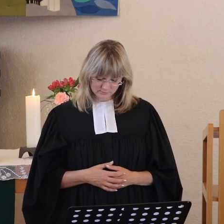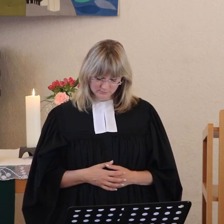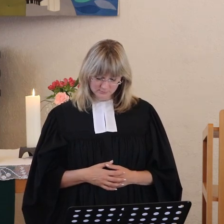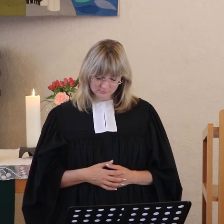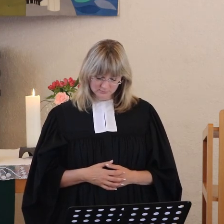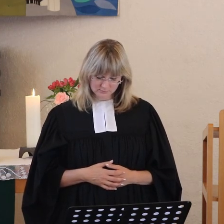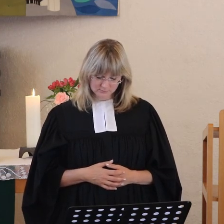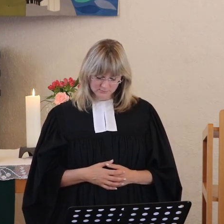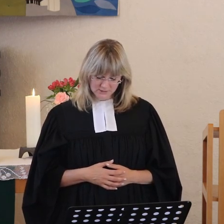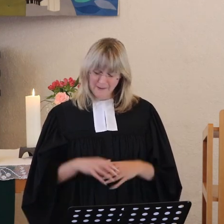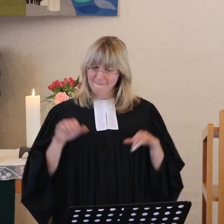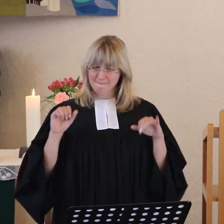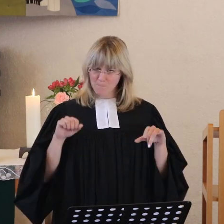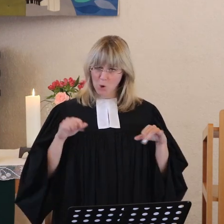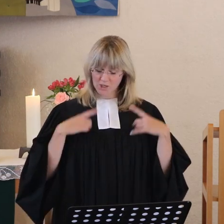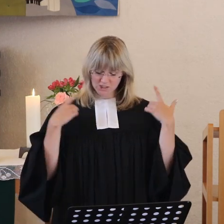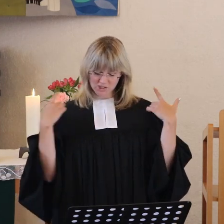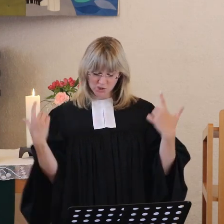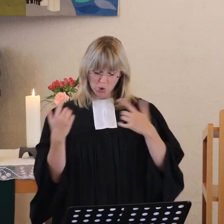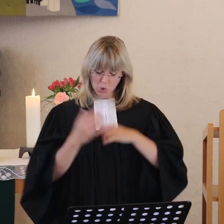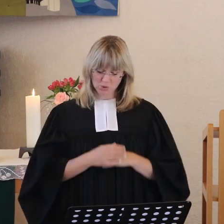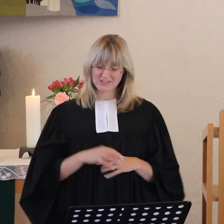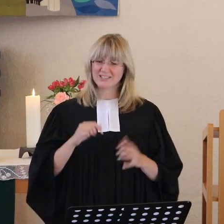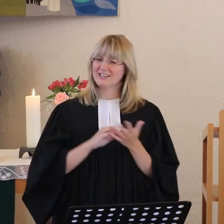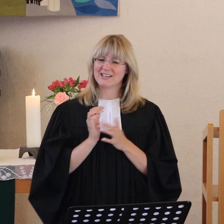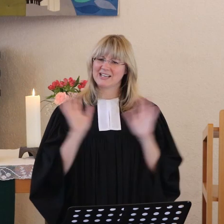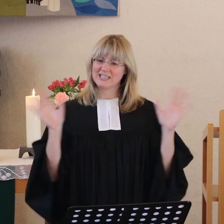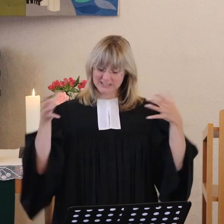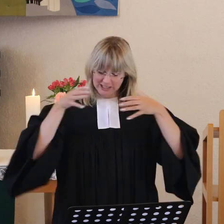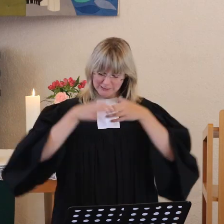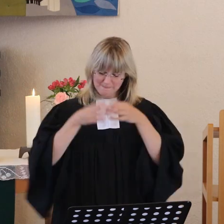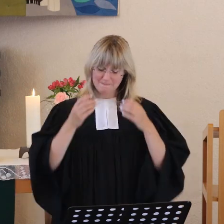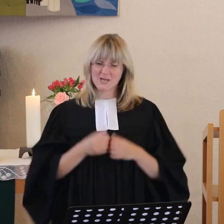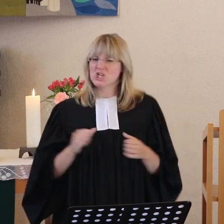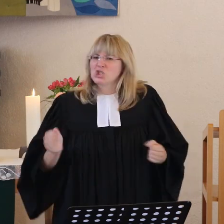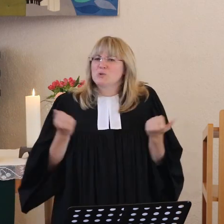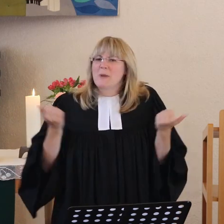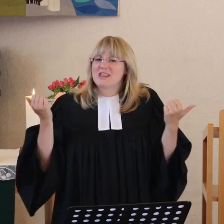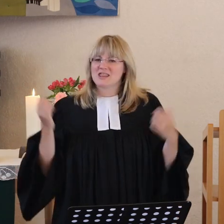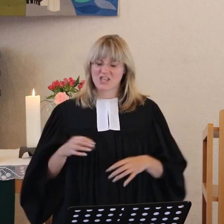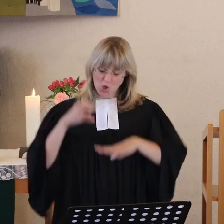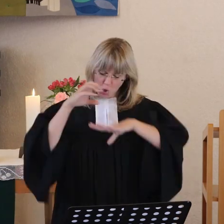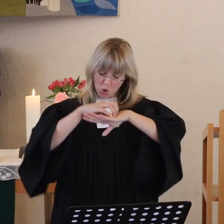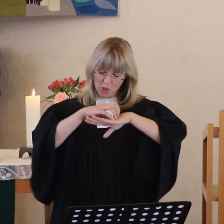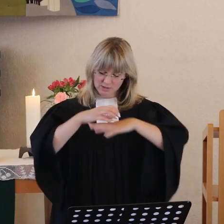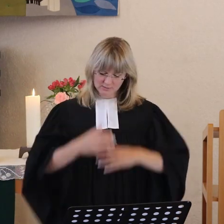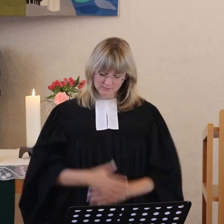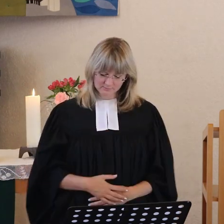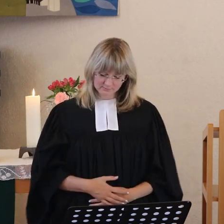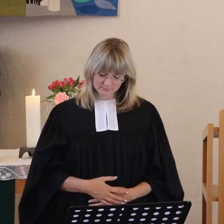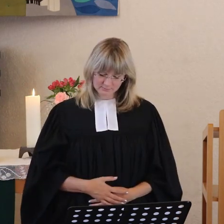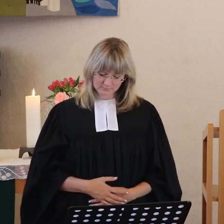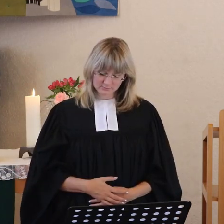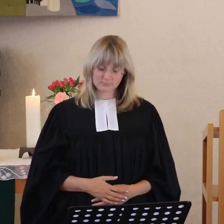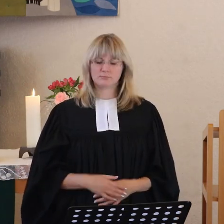wird auch viel darüber geredet und diskutiert, welche Folgen das auf lange Sicht haben wird.